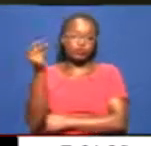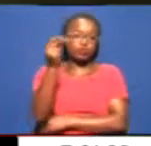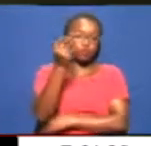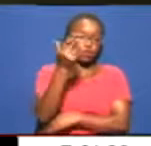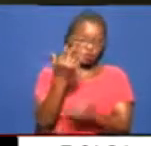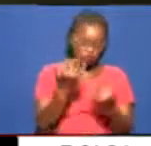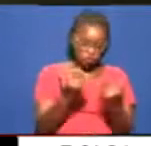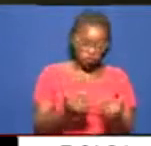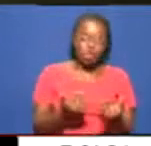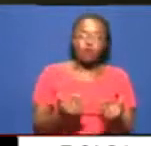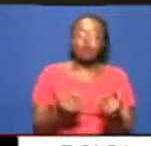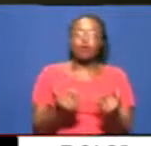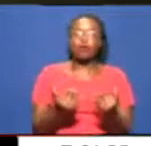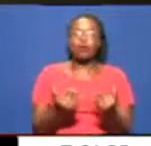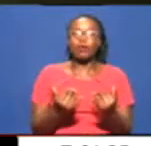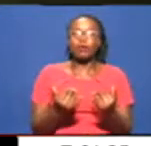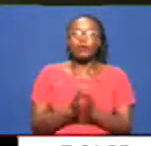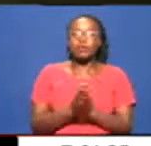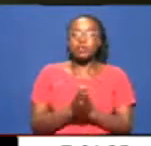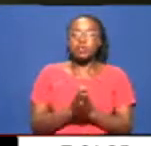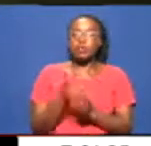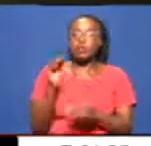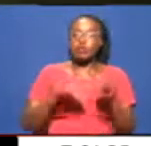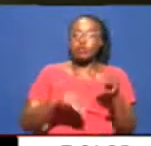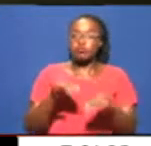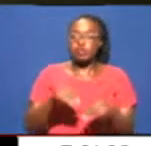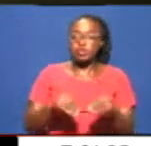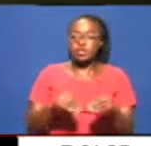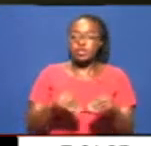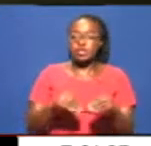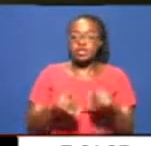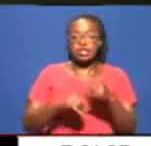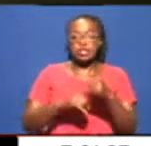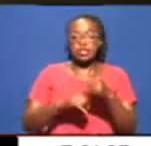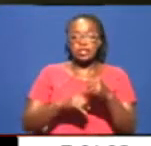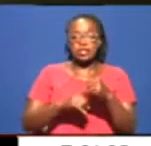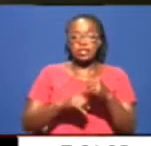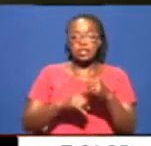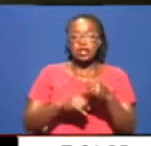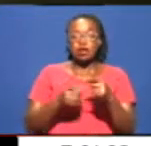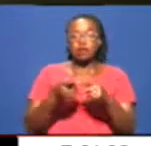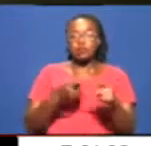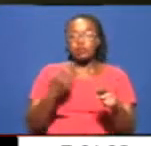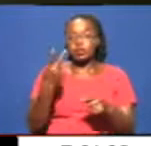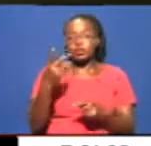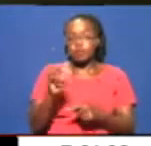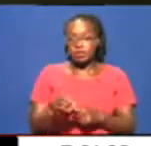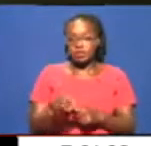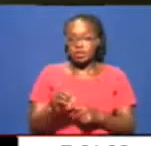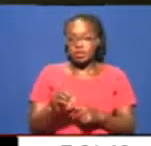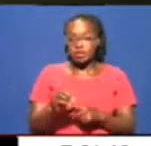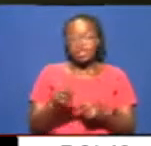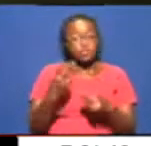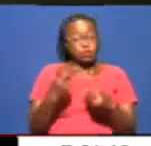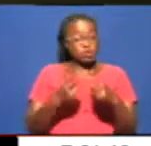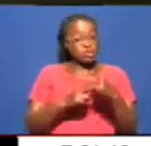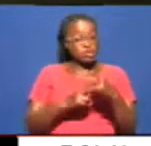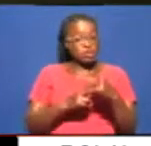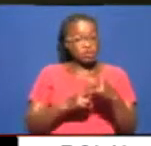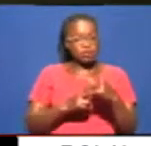limeweza kuangazia na kupigia kura vipengee 6 kati ya vipengee 27 kwenye